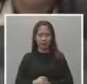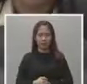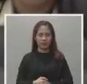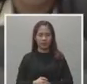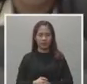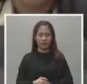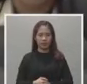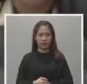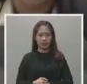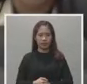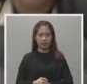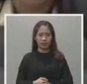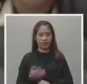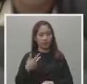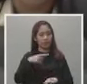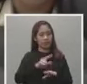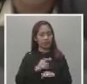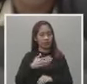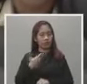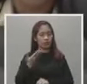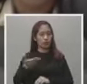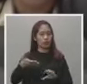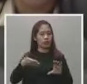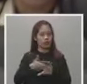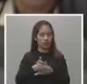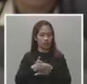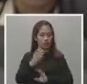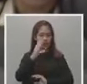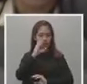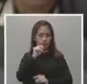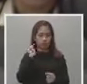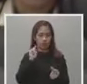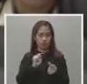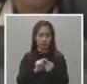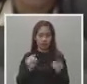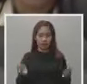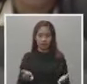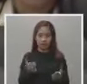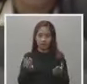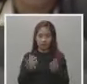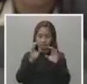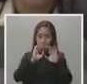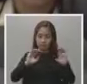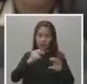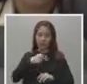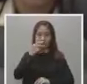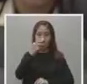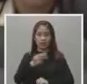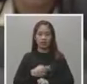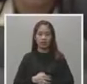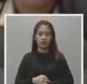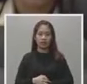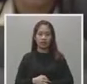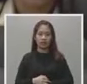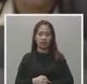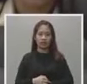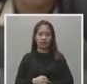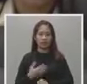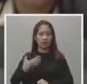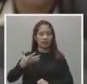ครับ ท่านประธานครับผมขอสไลด์ในชุดที่เขาให้อวยรัฐบาลก็แล้วกันนะครับท่านประธานก็จะได้เห็นนะ เชิญนะครับ